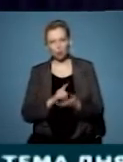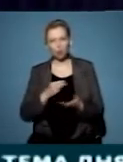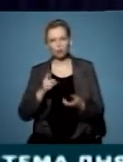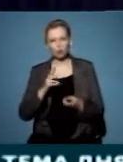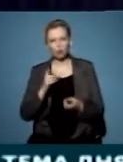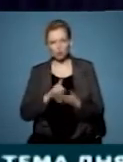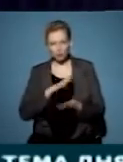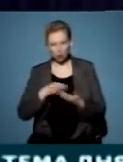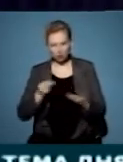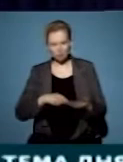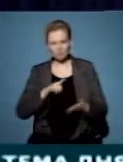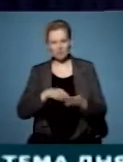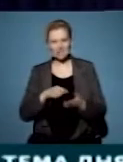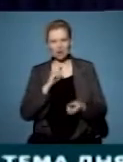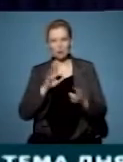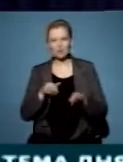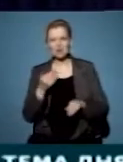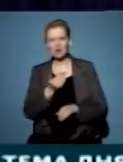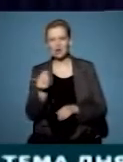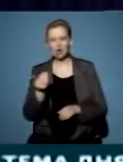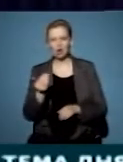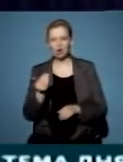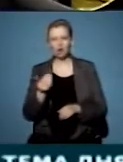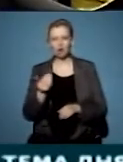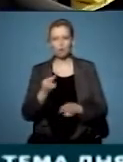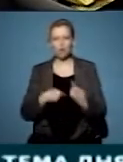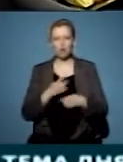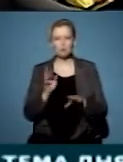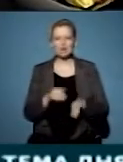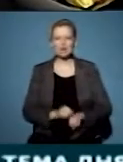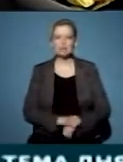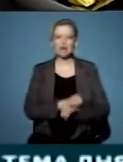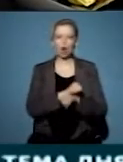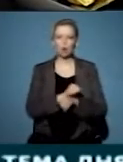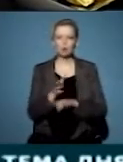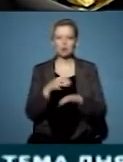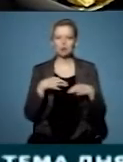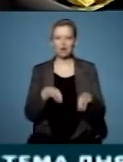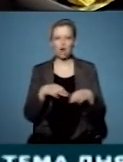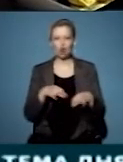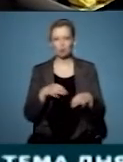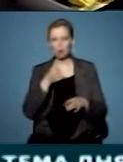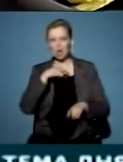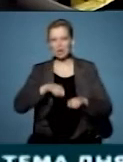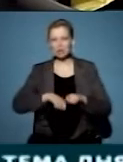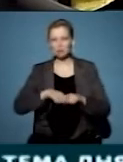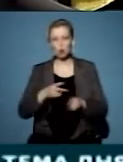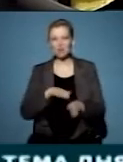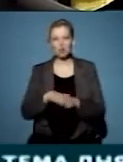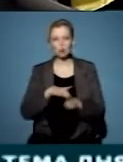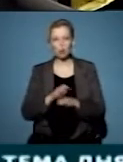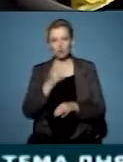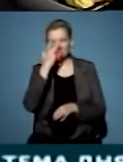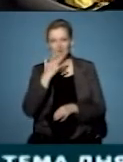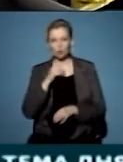рада після їхнього повернення, після страйку і після транспортного експерименту, який відбувався